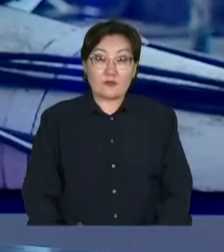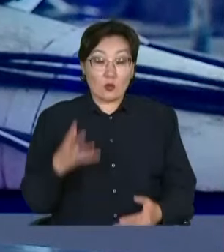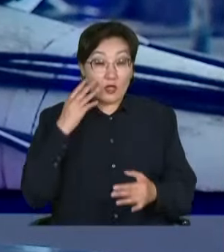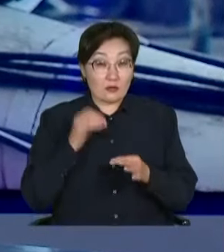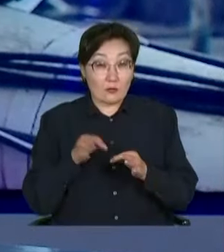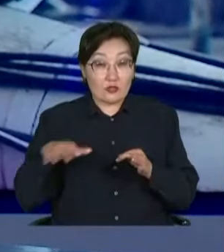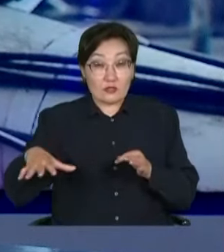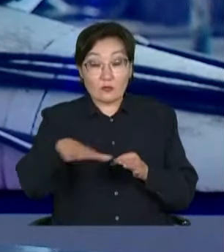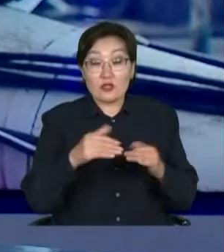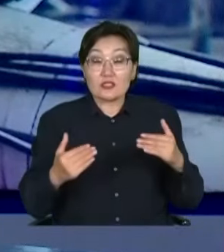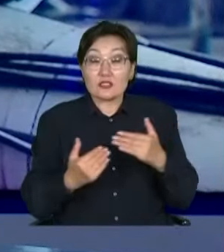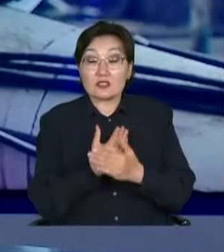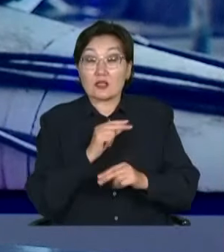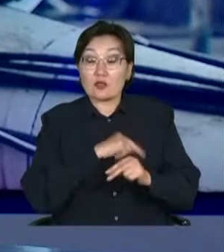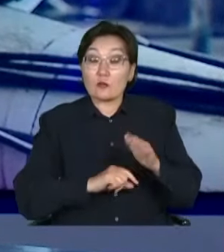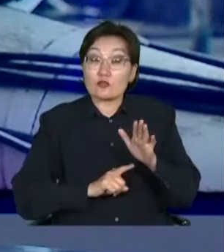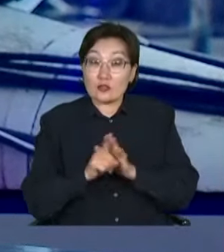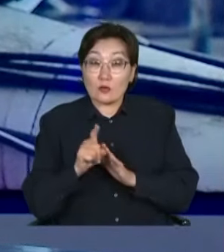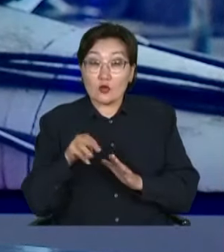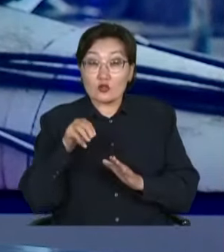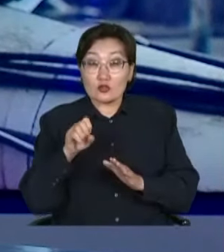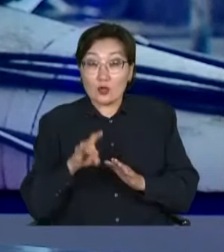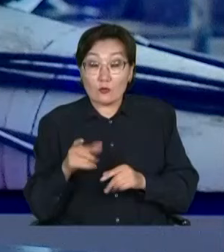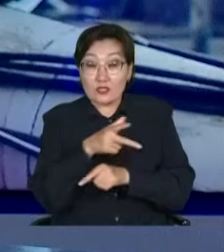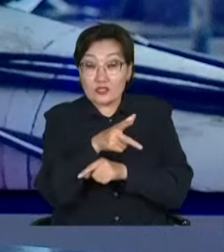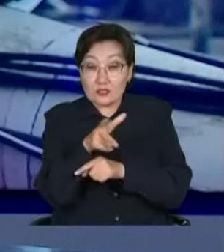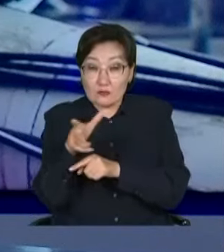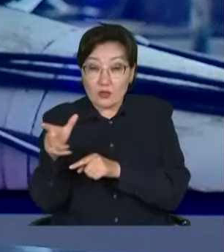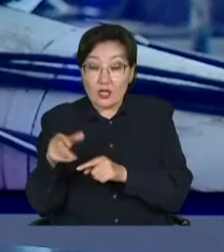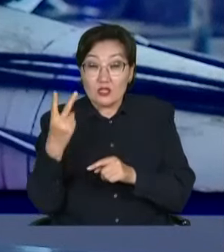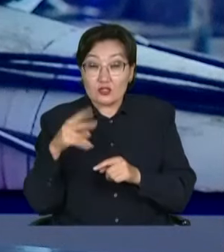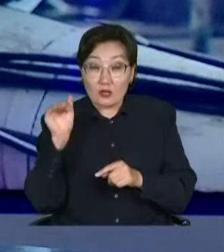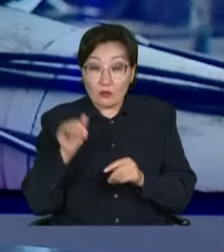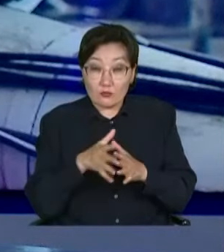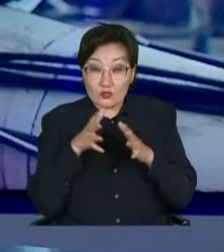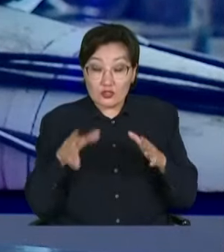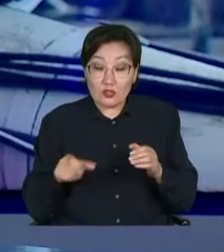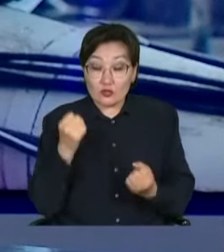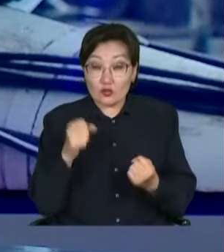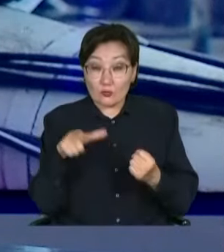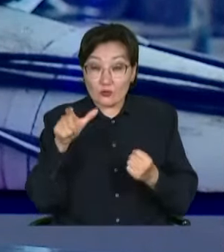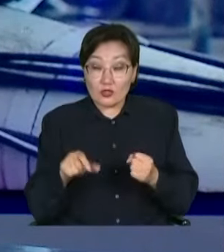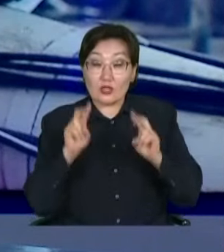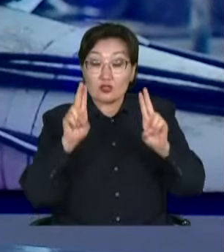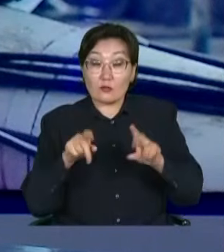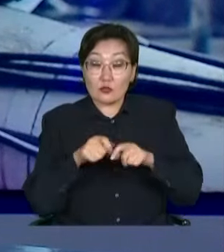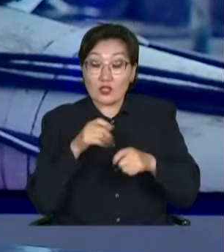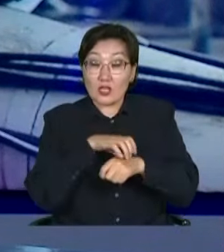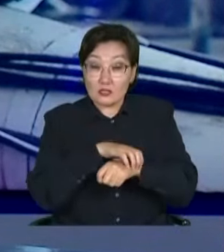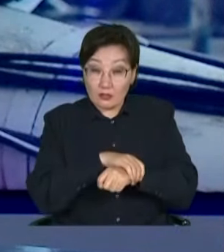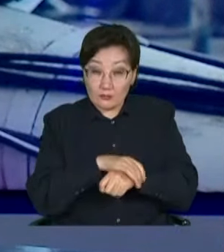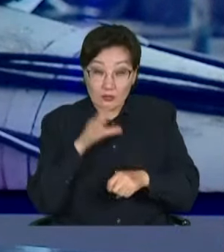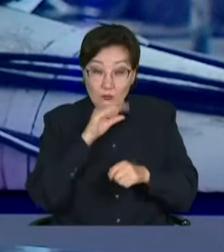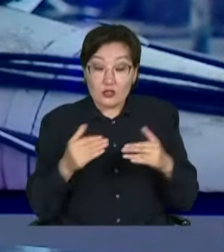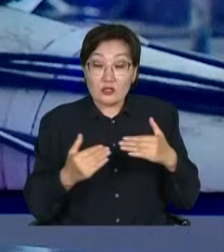Алматы облысында жаңадан іске қосылған сұңқар бейнебақылау камерасы 20 мыңнан астам жүргізушінің ереже бұзғанын анықтапты.